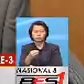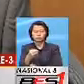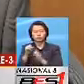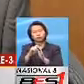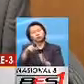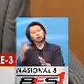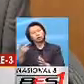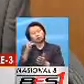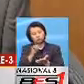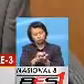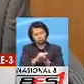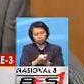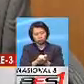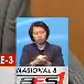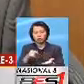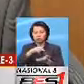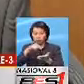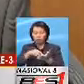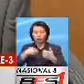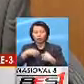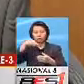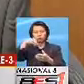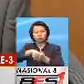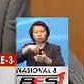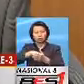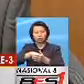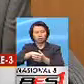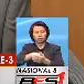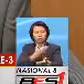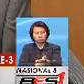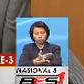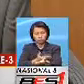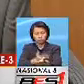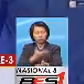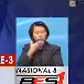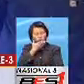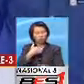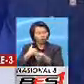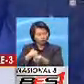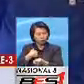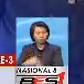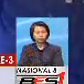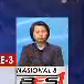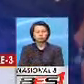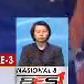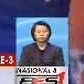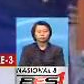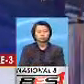selain daripada itu, perkara ini ada di dalam generasi muda juga.